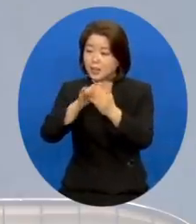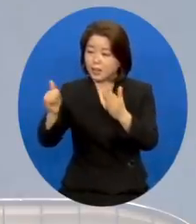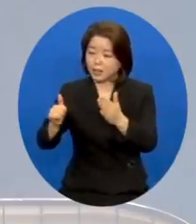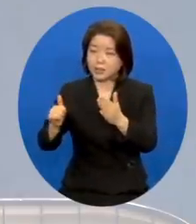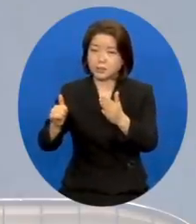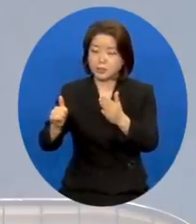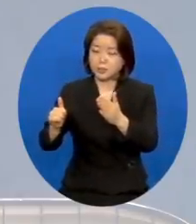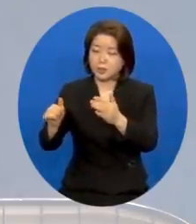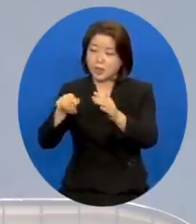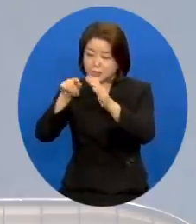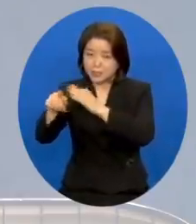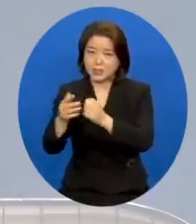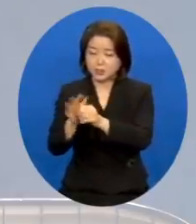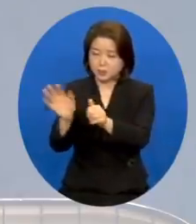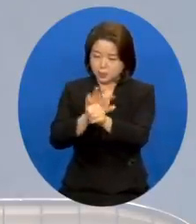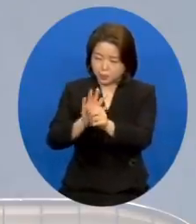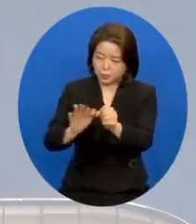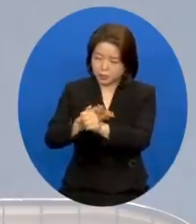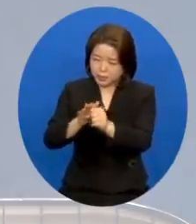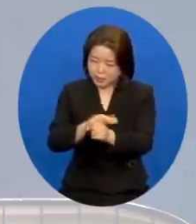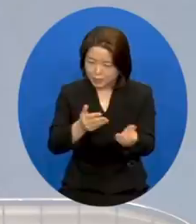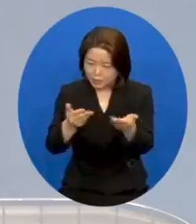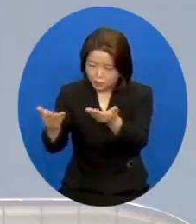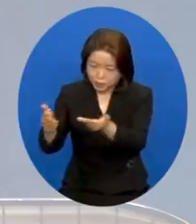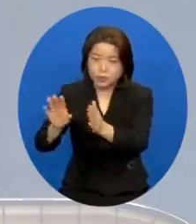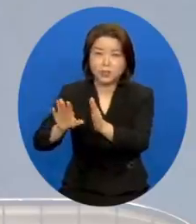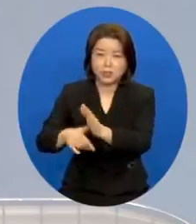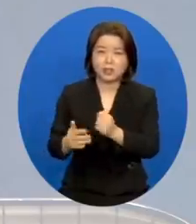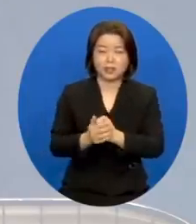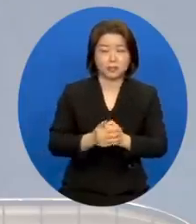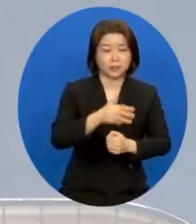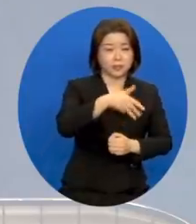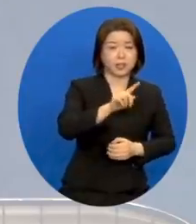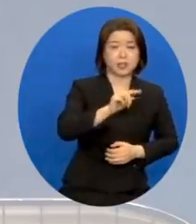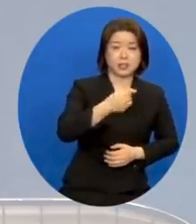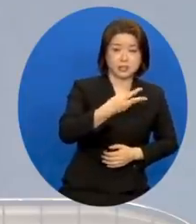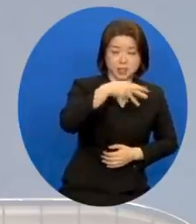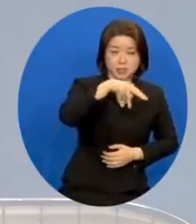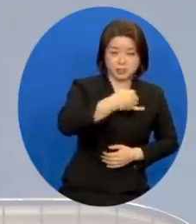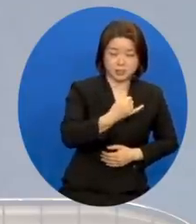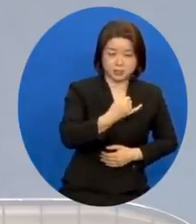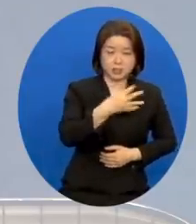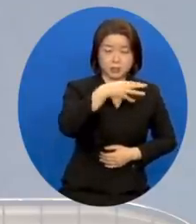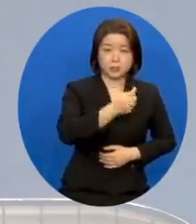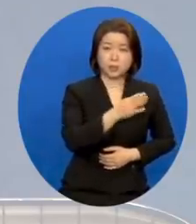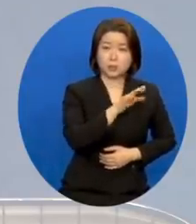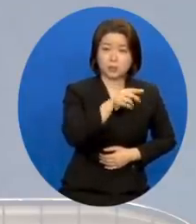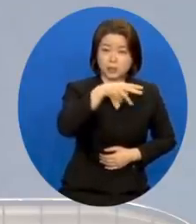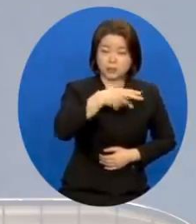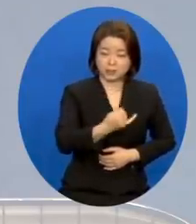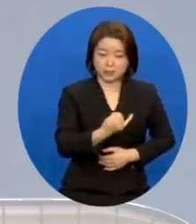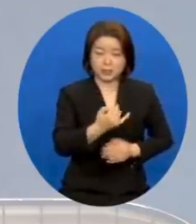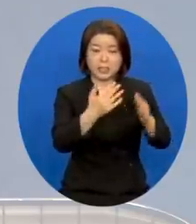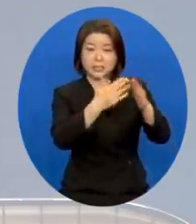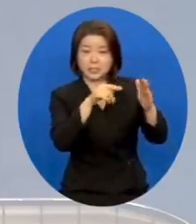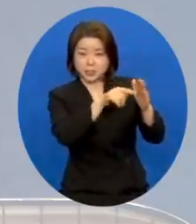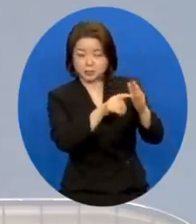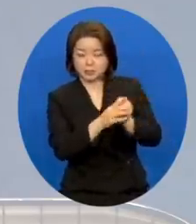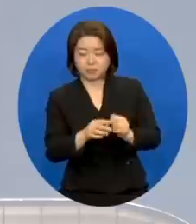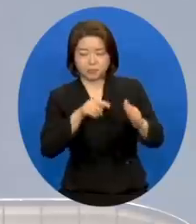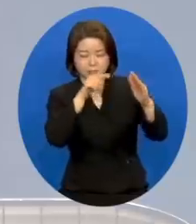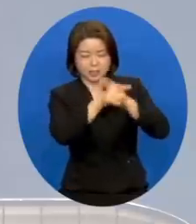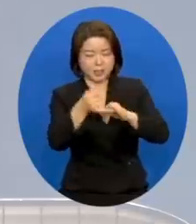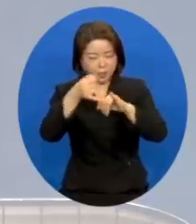위로와 사랑의 선물을 전해 줄 때 2차 할 수 로버트 가해자의 집도 반드시 찾아 가서